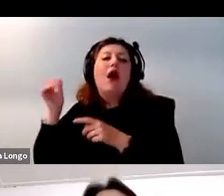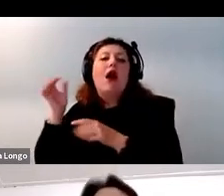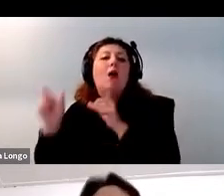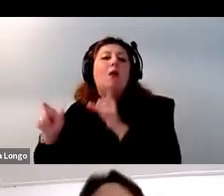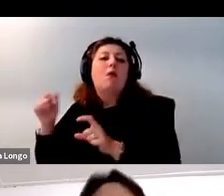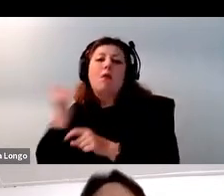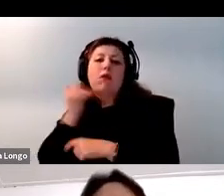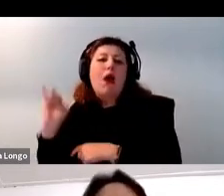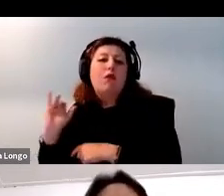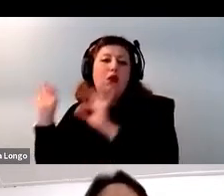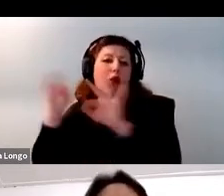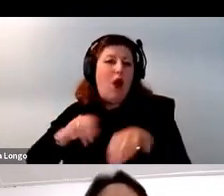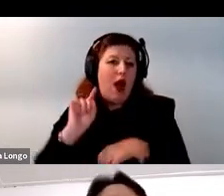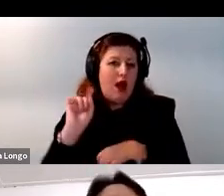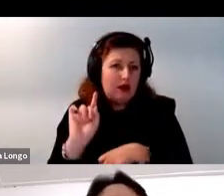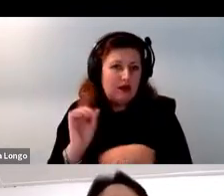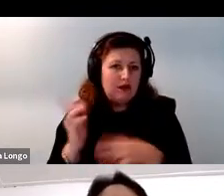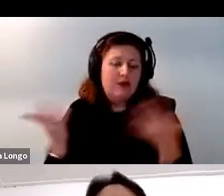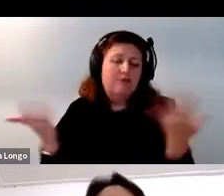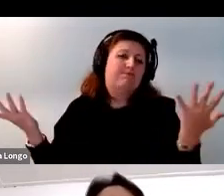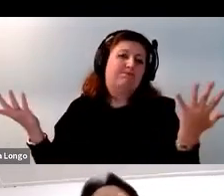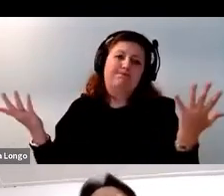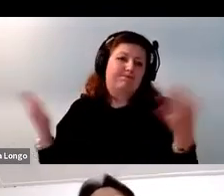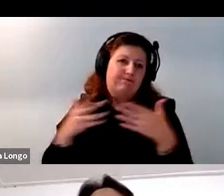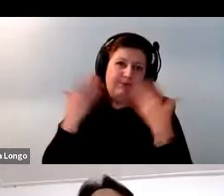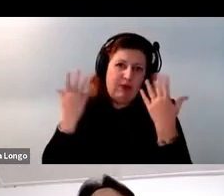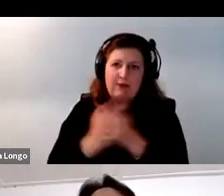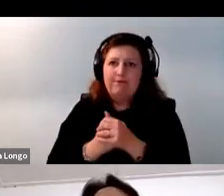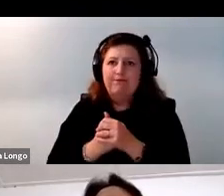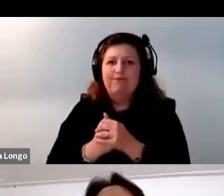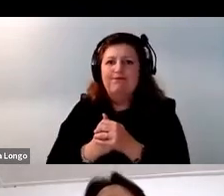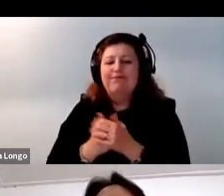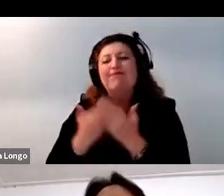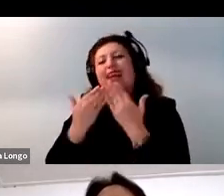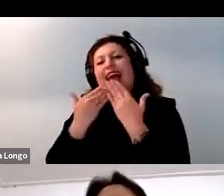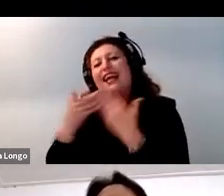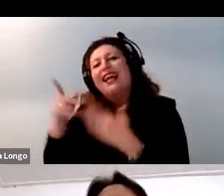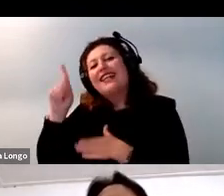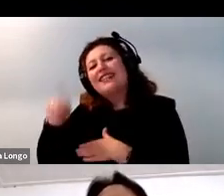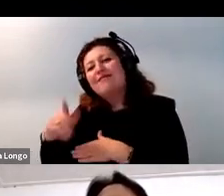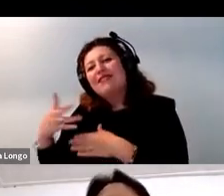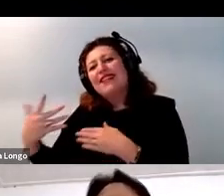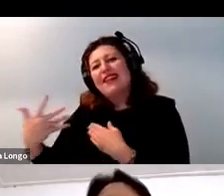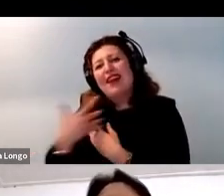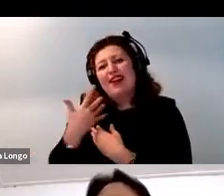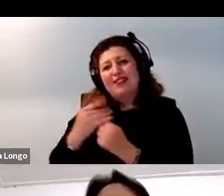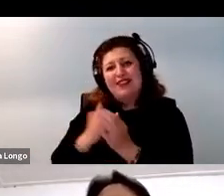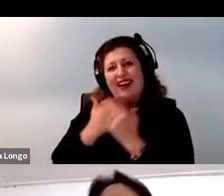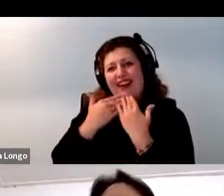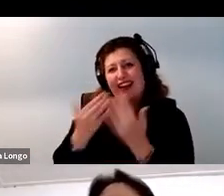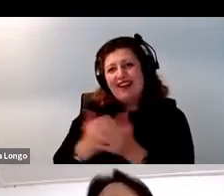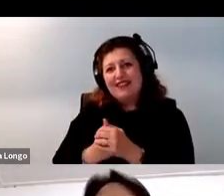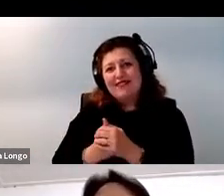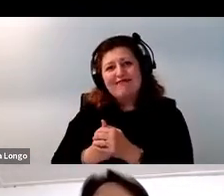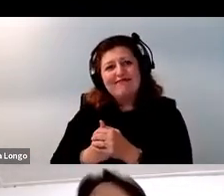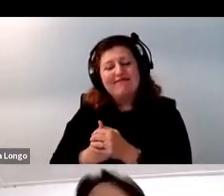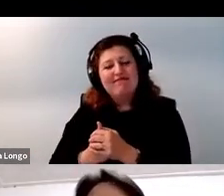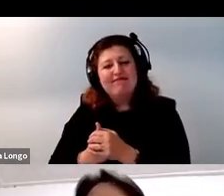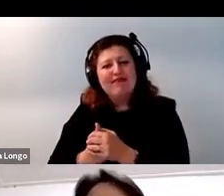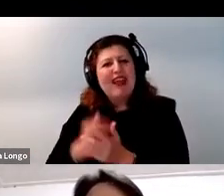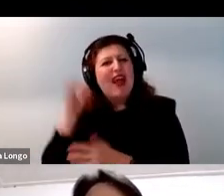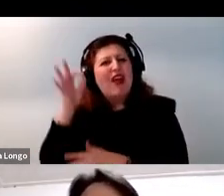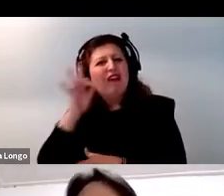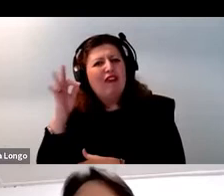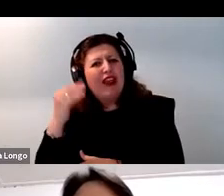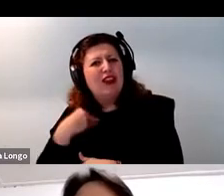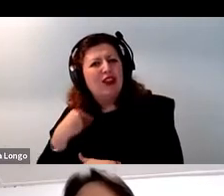quindi. Grazie mille, era fondamentale questo, secondo me, questo pezzo qua. Fede, posso rispondere alle tre domande se vuoi,